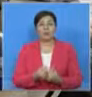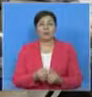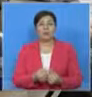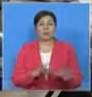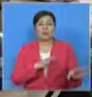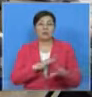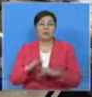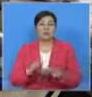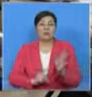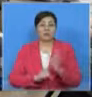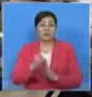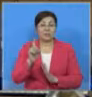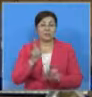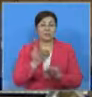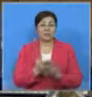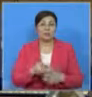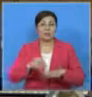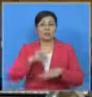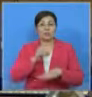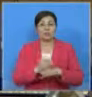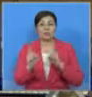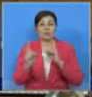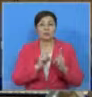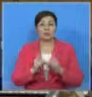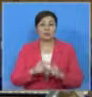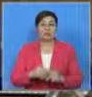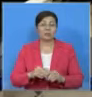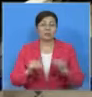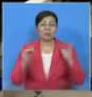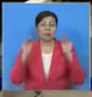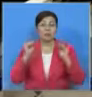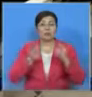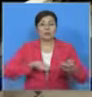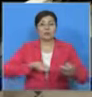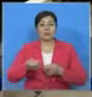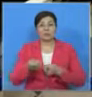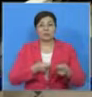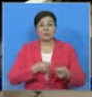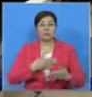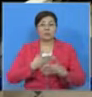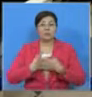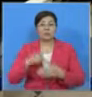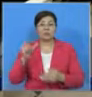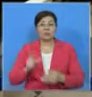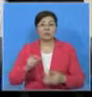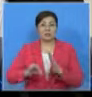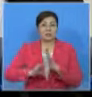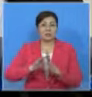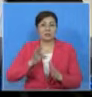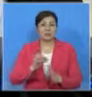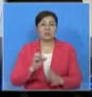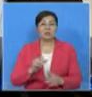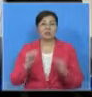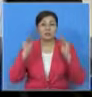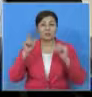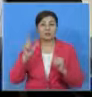басталу уақытын күттірмеді. Облыс әкімі қатысқан отырыста оқу орын басшылары, зиялы қауым өкілдерімен үміткерлер ішінен іріктеліп алынған студенттер